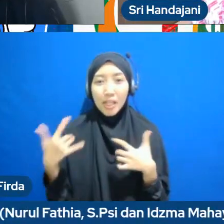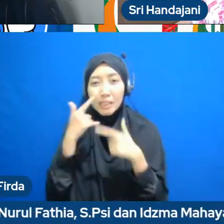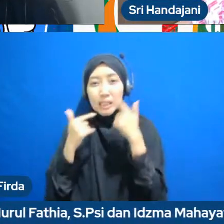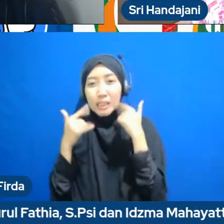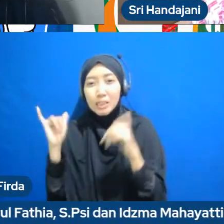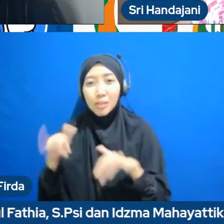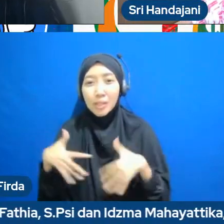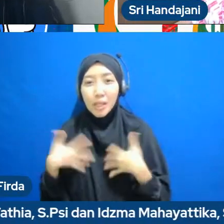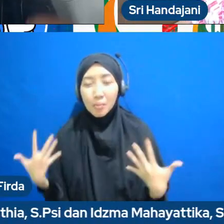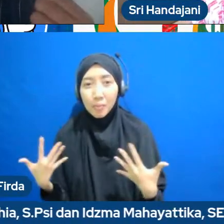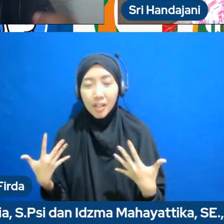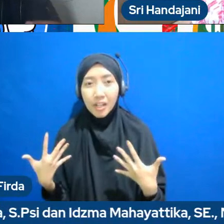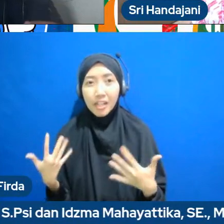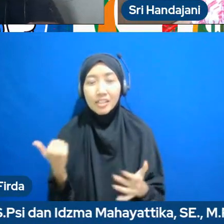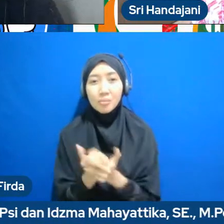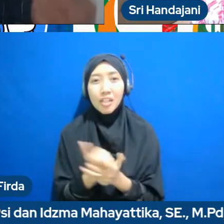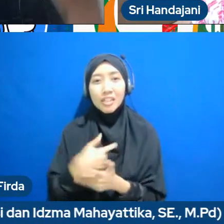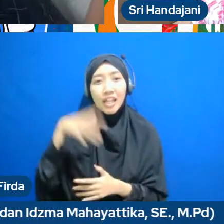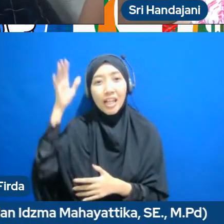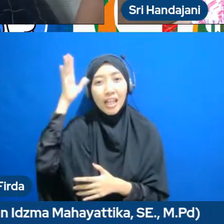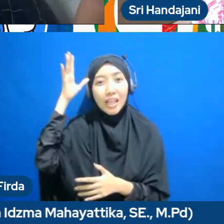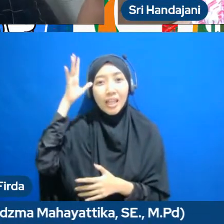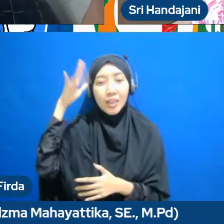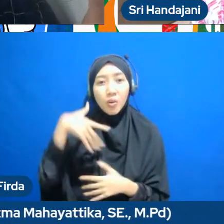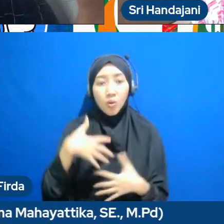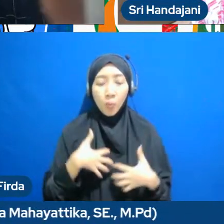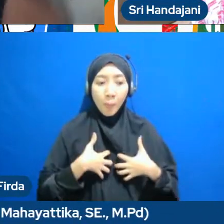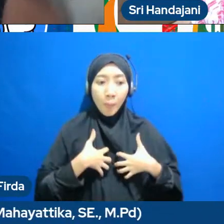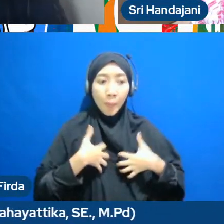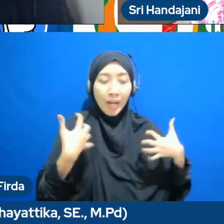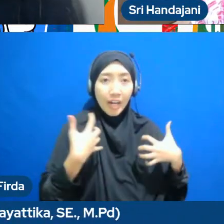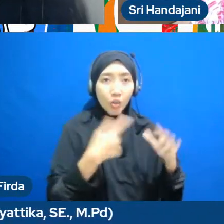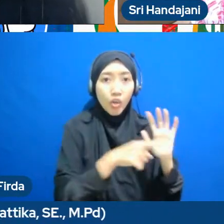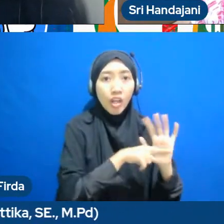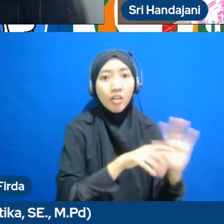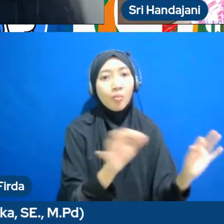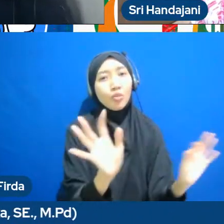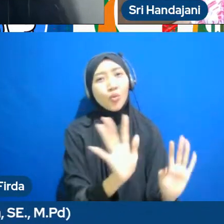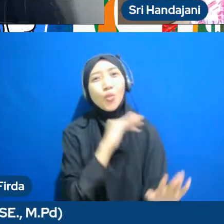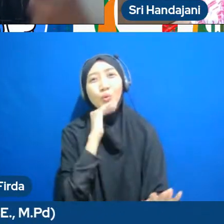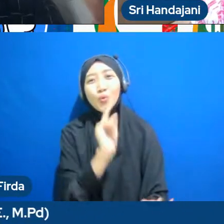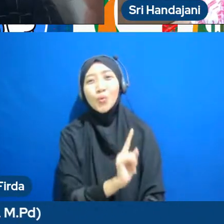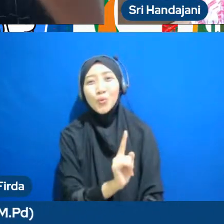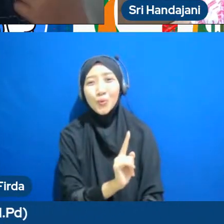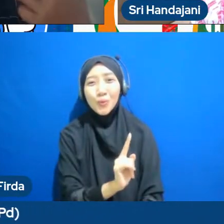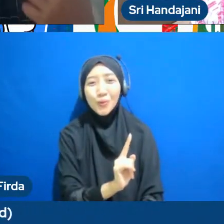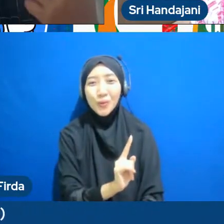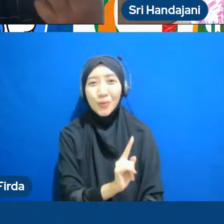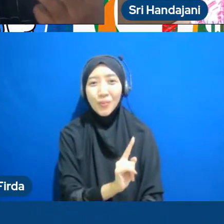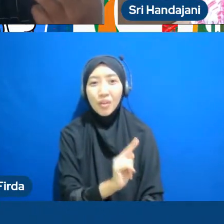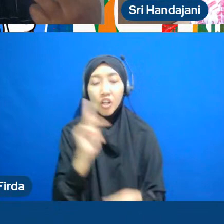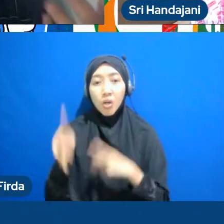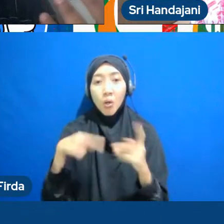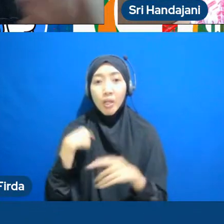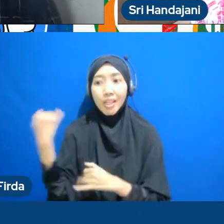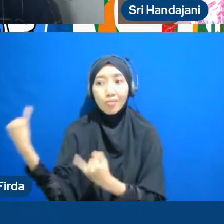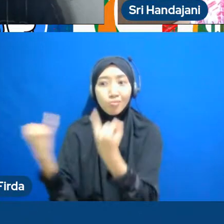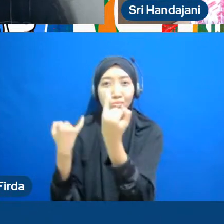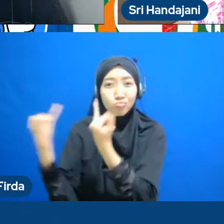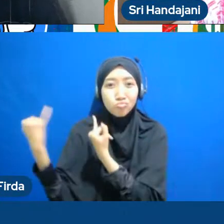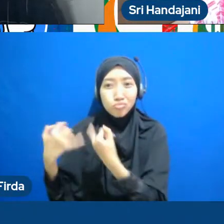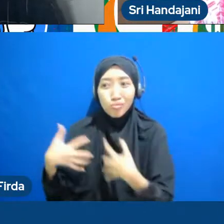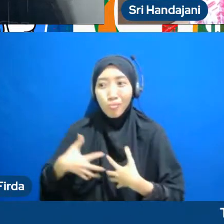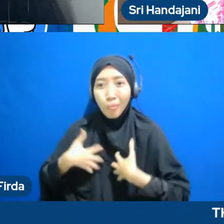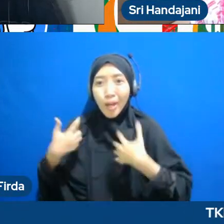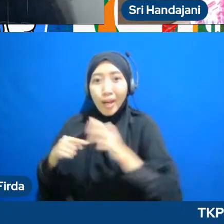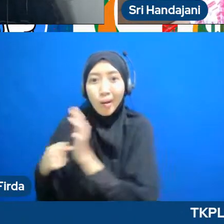sebenarnya kurang pasti dengan marah tuh negatif. Ntar dulu gitu. Kalau misalnya kita dihina nggak marah, ada yang